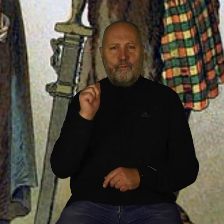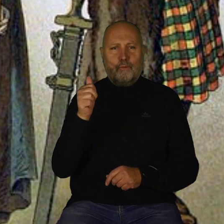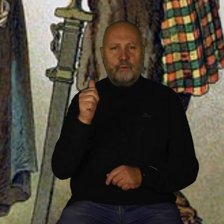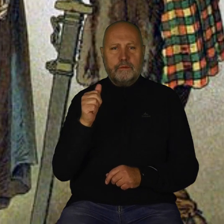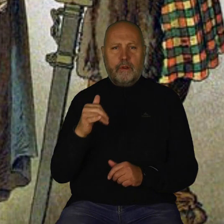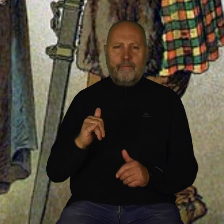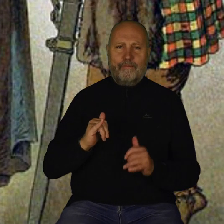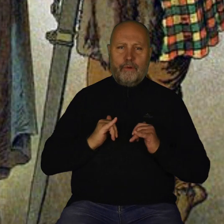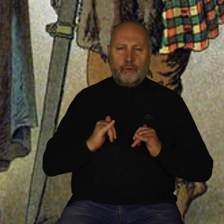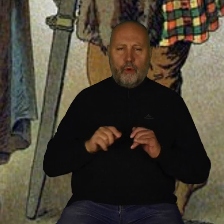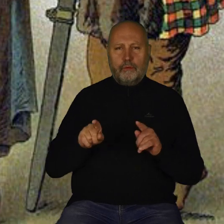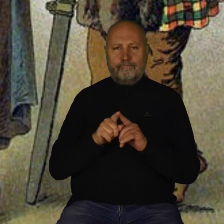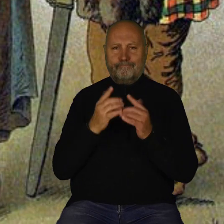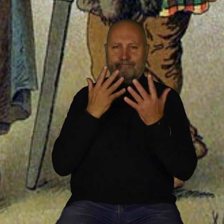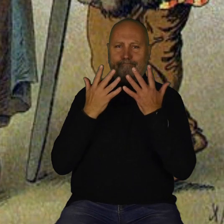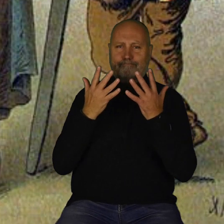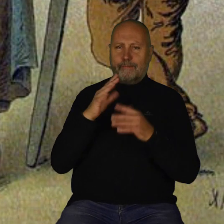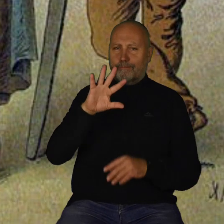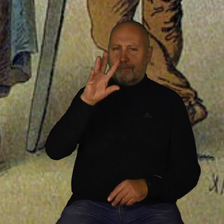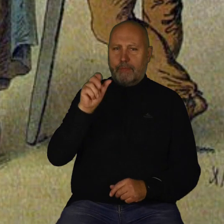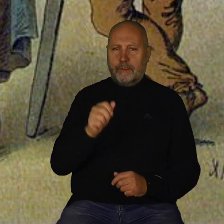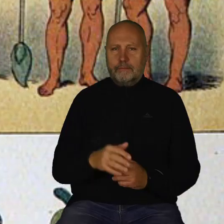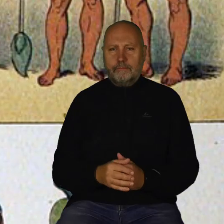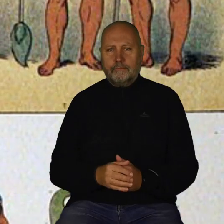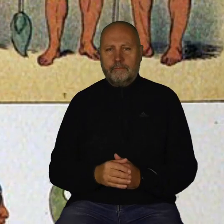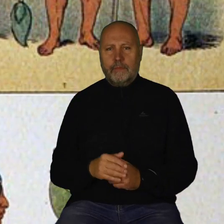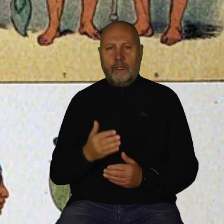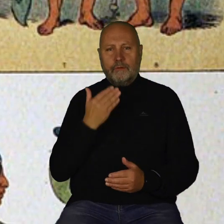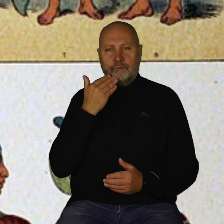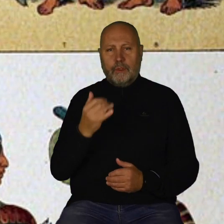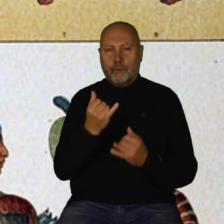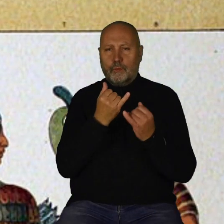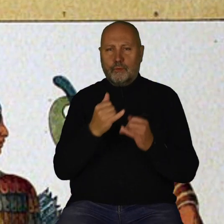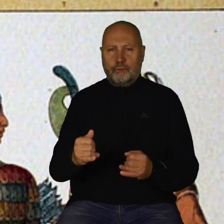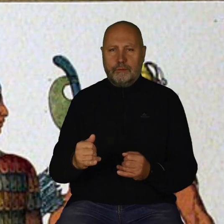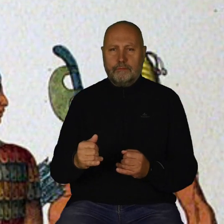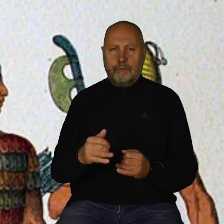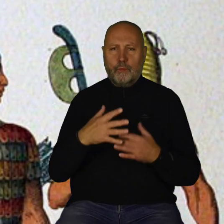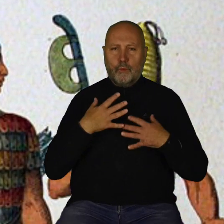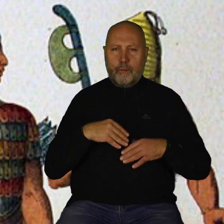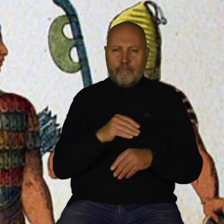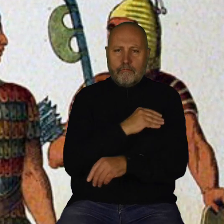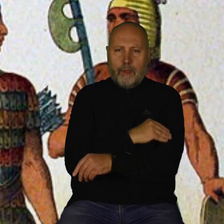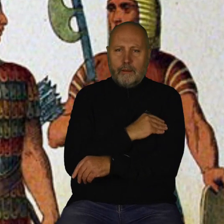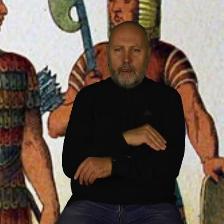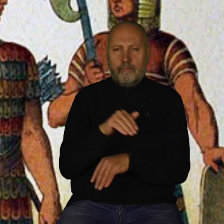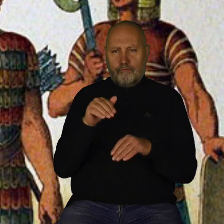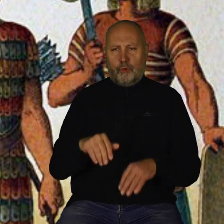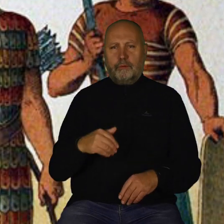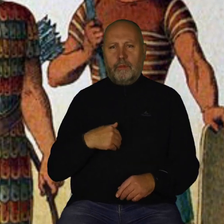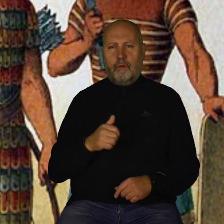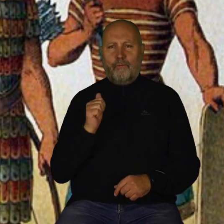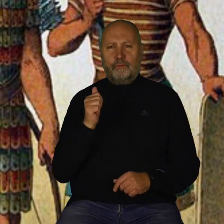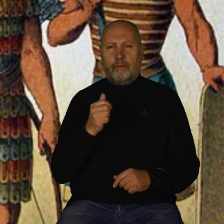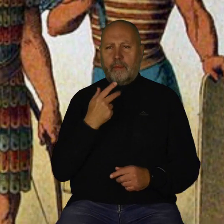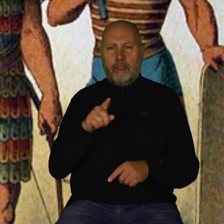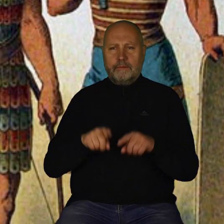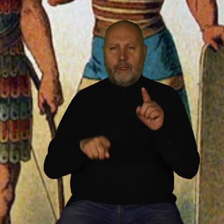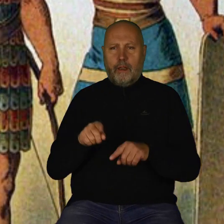zarówno funkcje praktyczne ozdobne Dzięki różnym rodzaj